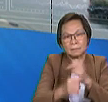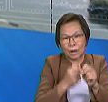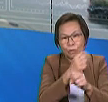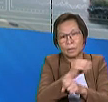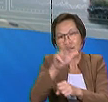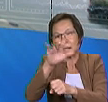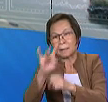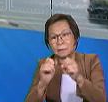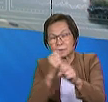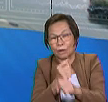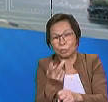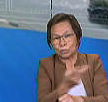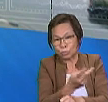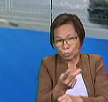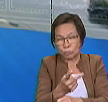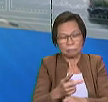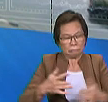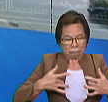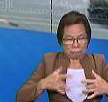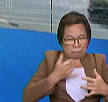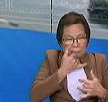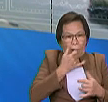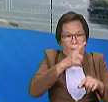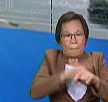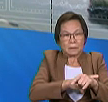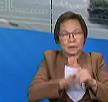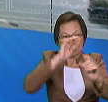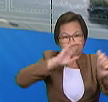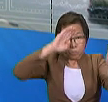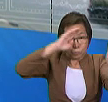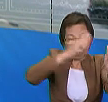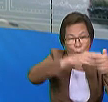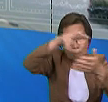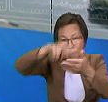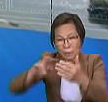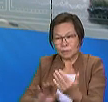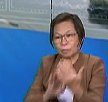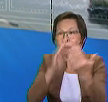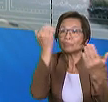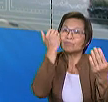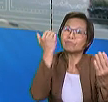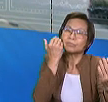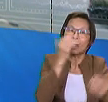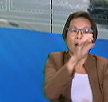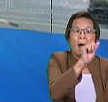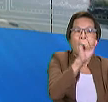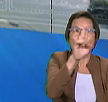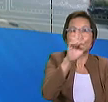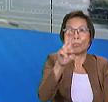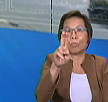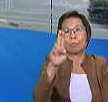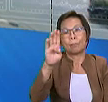38 tahun mengaku tidak bersalah ketika bertuhan dibacakan dihadapan Hakim Abu Bakar